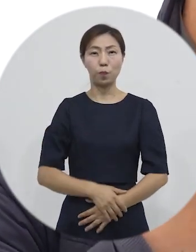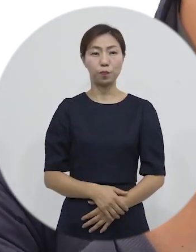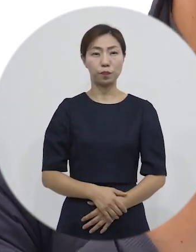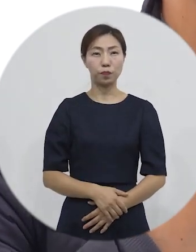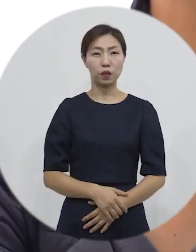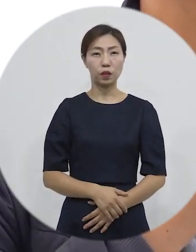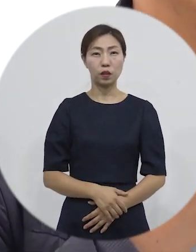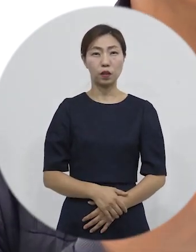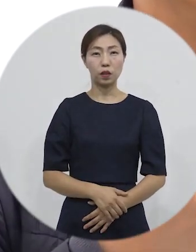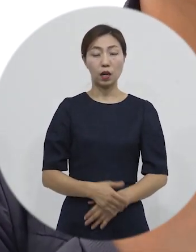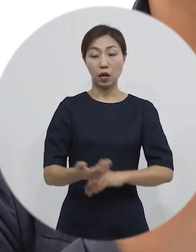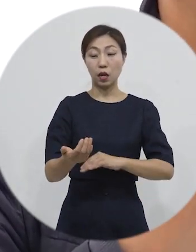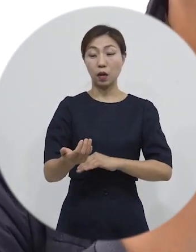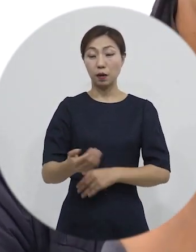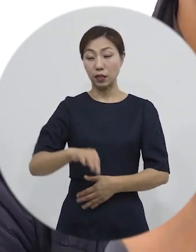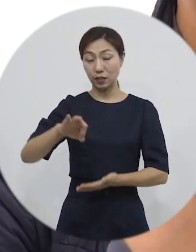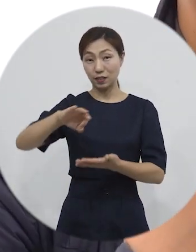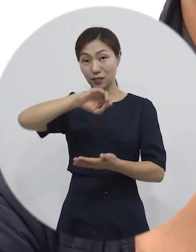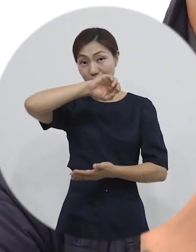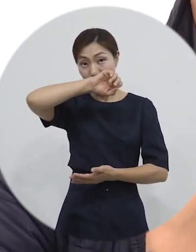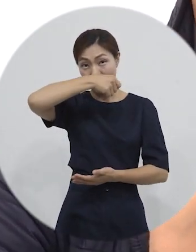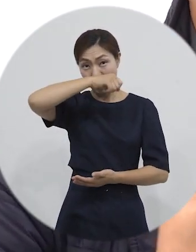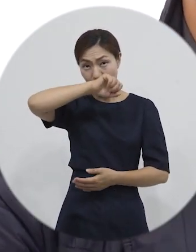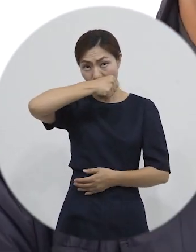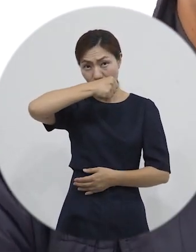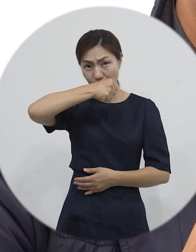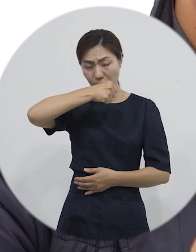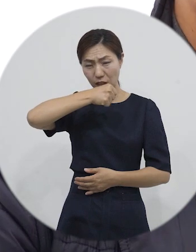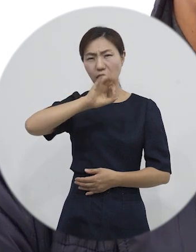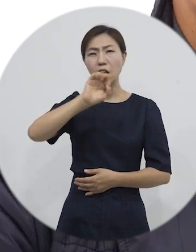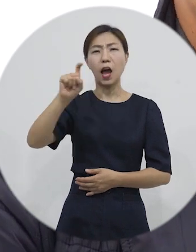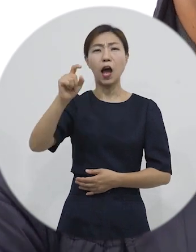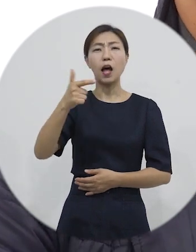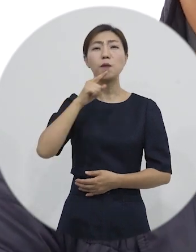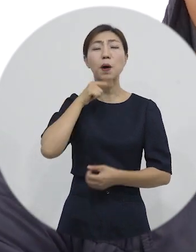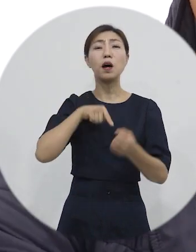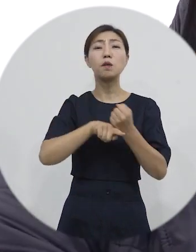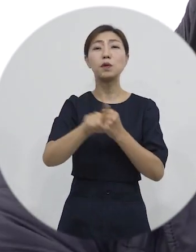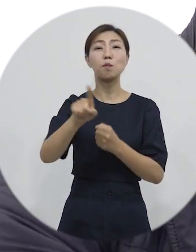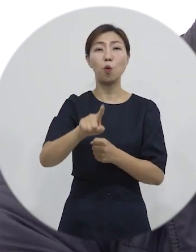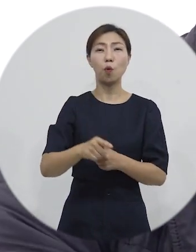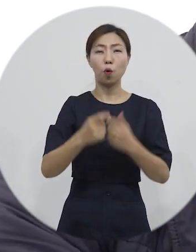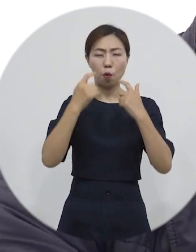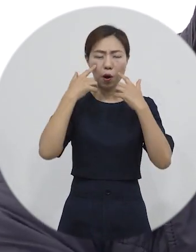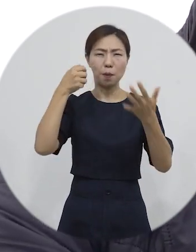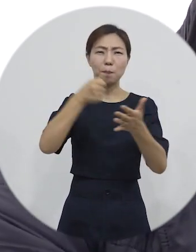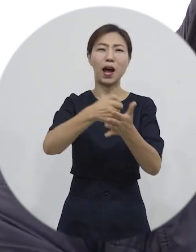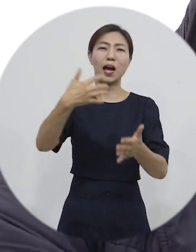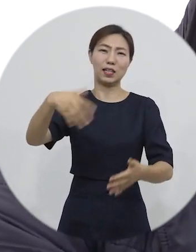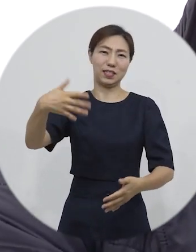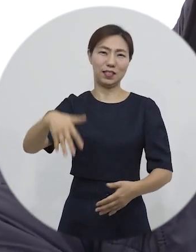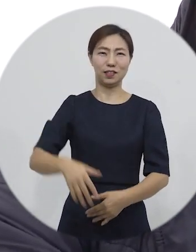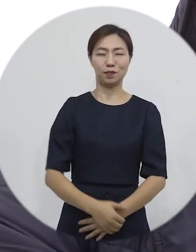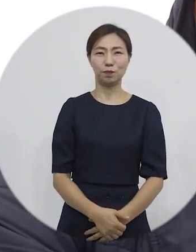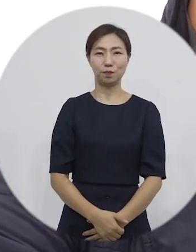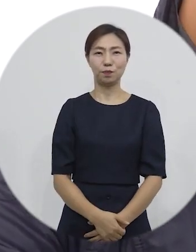예산안이라고 하는 건 뭘까요? 예산안이라고 하는 것은 확정된 예산이 아니다라고 하는 것을 뜻합니다.